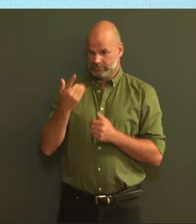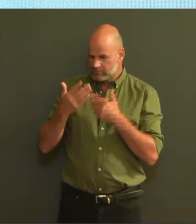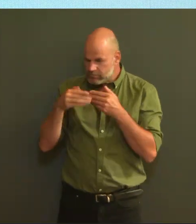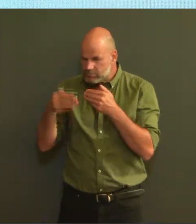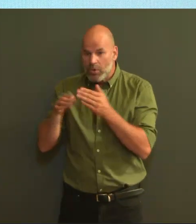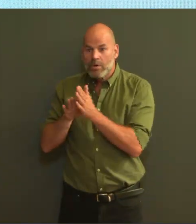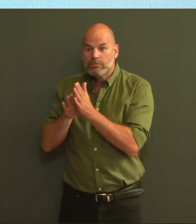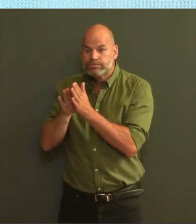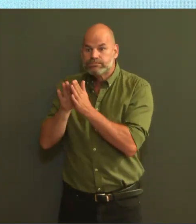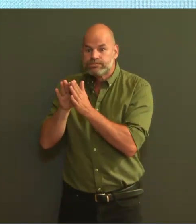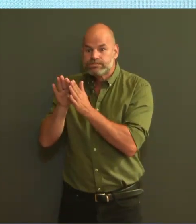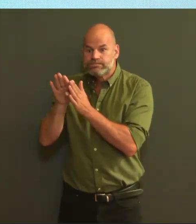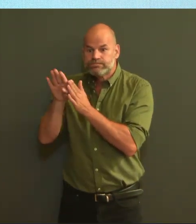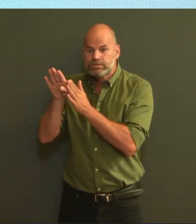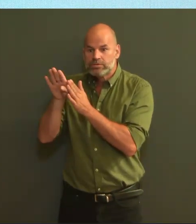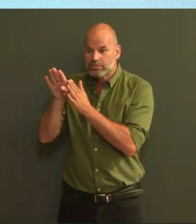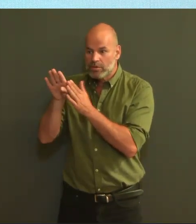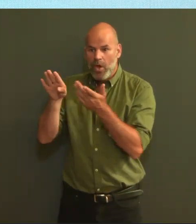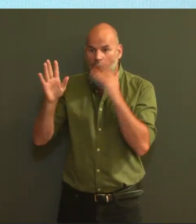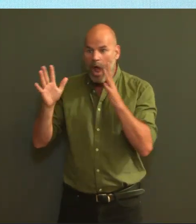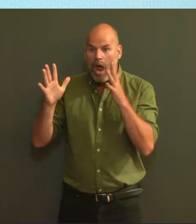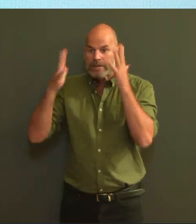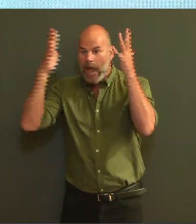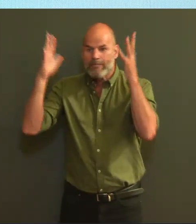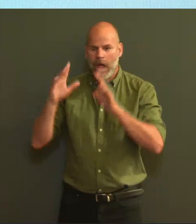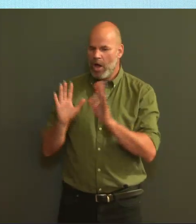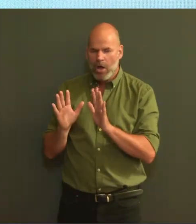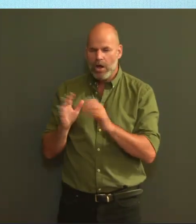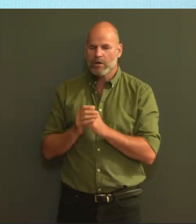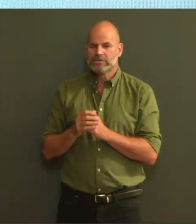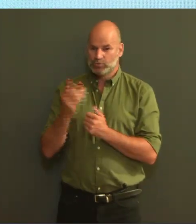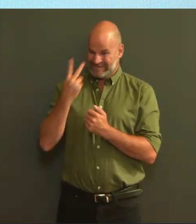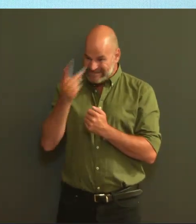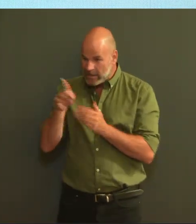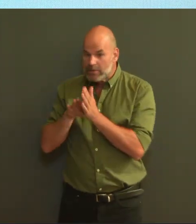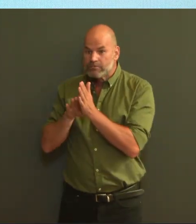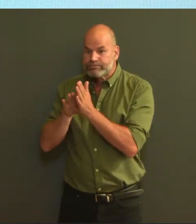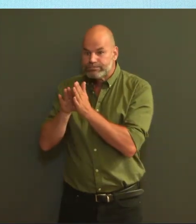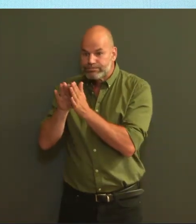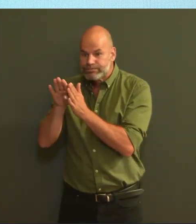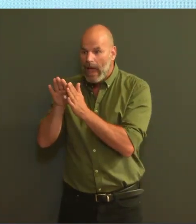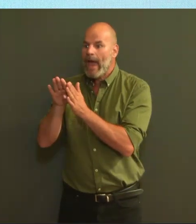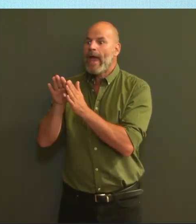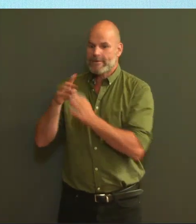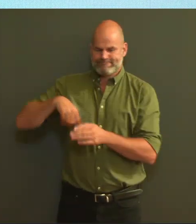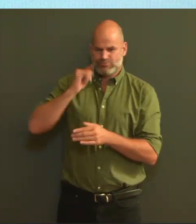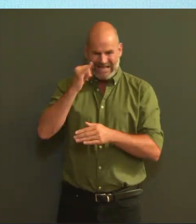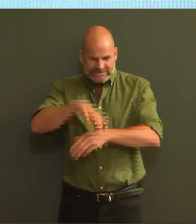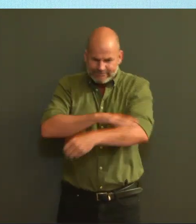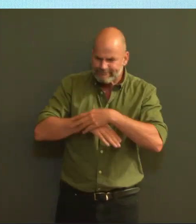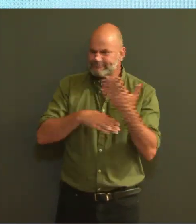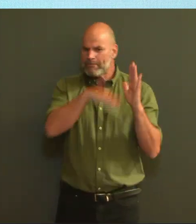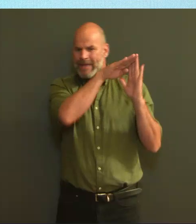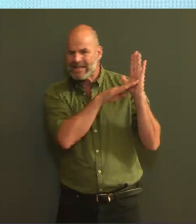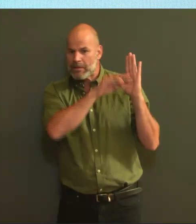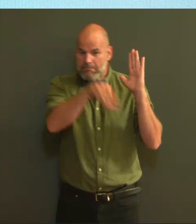call om in te grijpen en te vermijden dat er zich in de toekomst opnieuw een overbelasting van het gezondheidssysteem zou kunnen